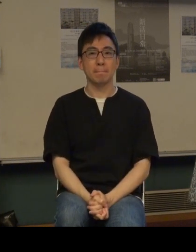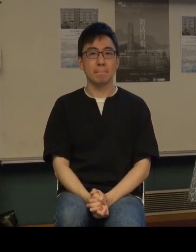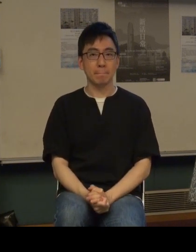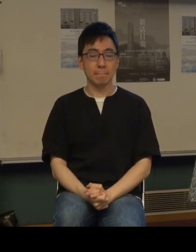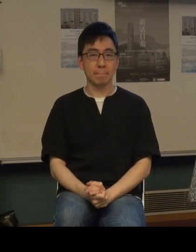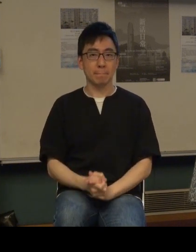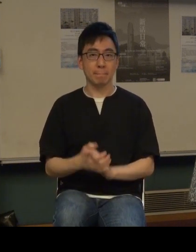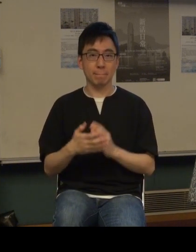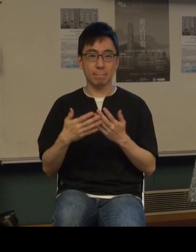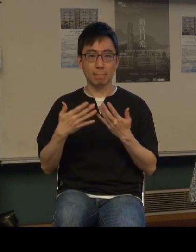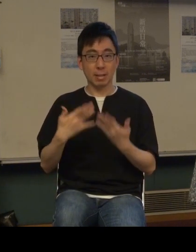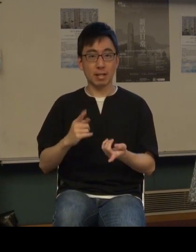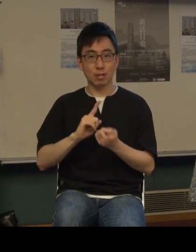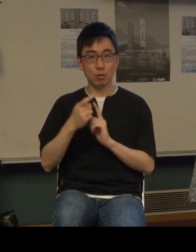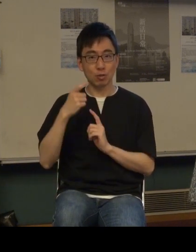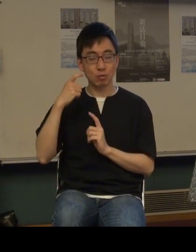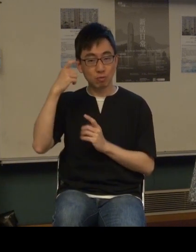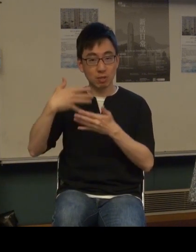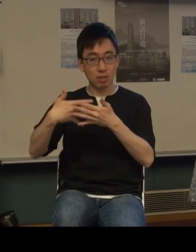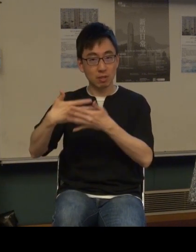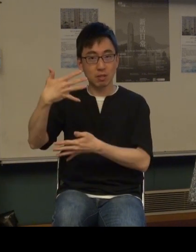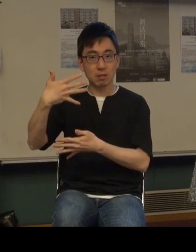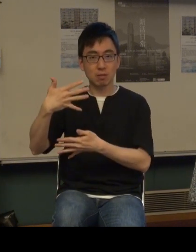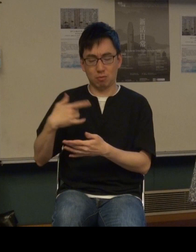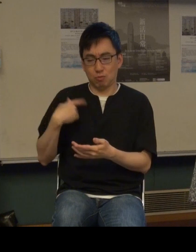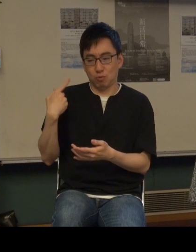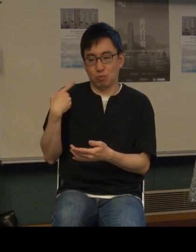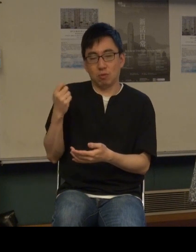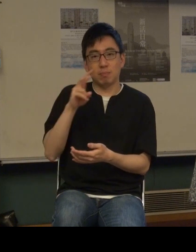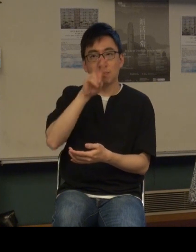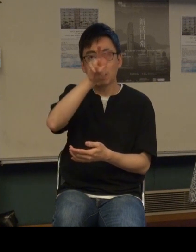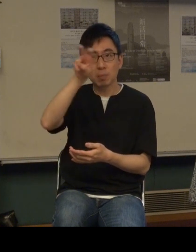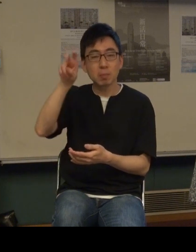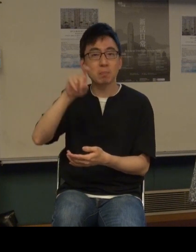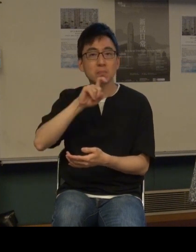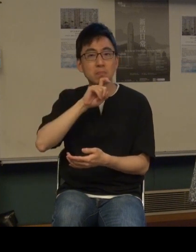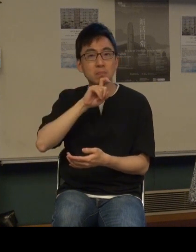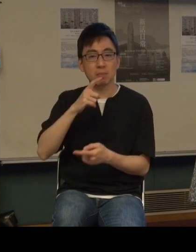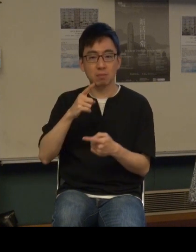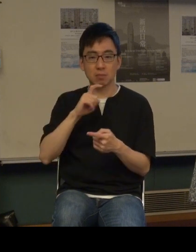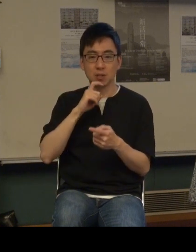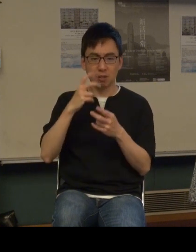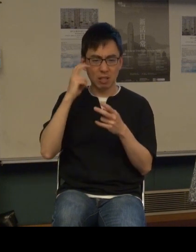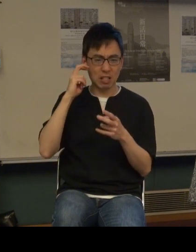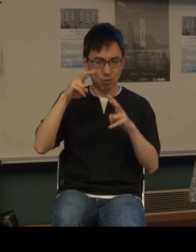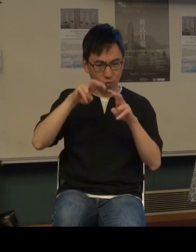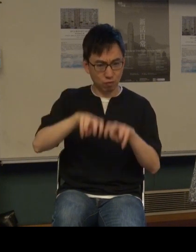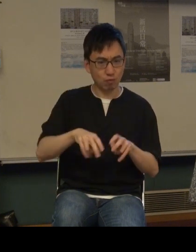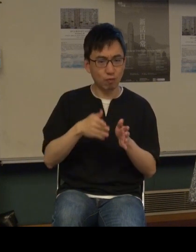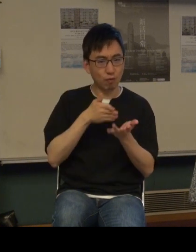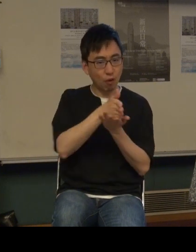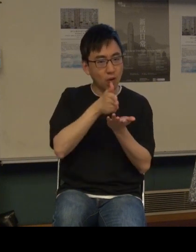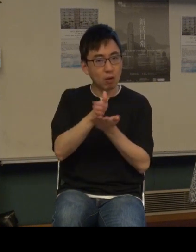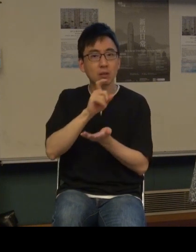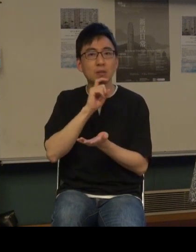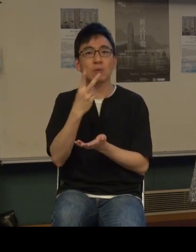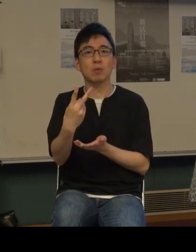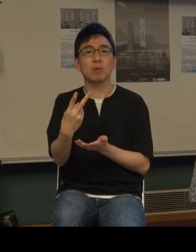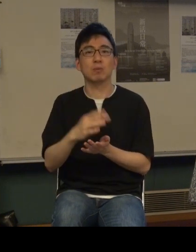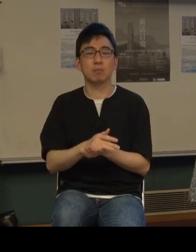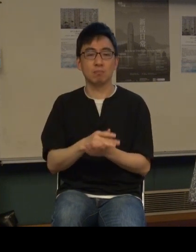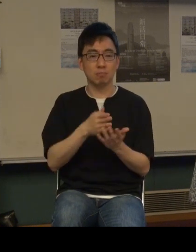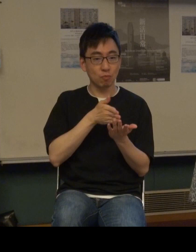嗱，關於現代主義建築咧，其實近年咧我都留意到咧有兩個嘅研究嘅方向。第一個研究嘅方向咧